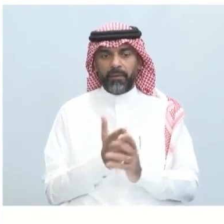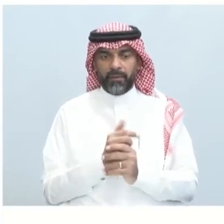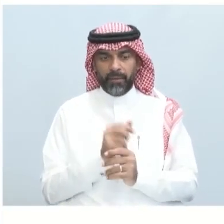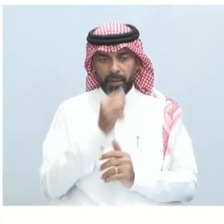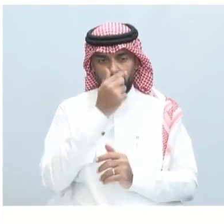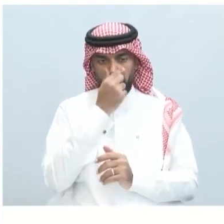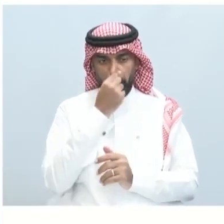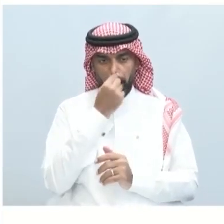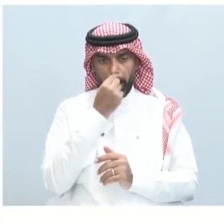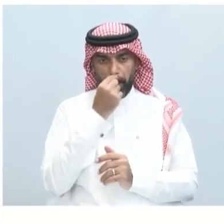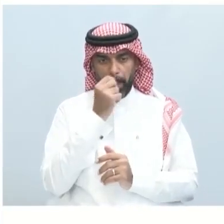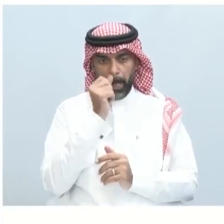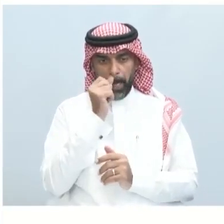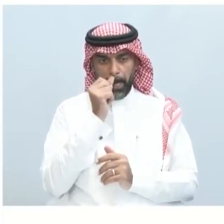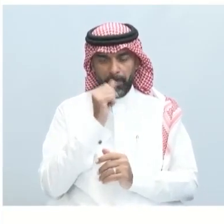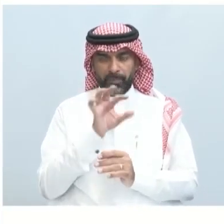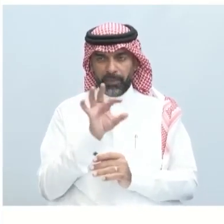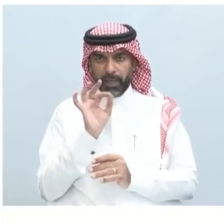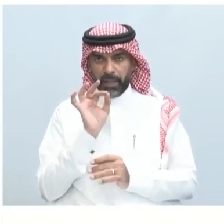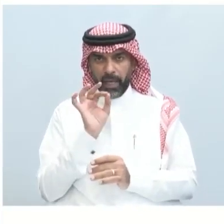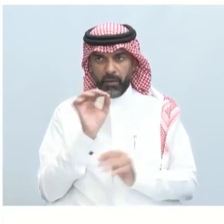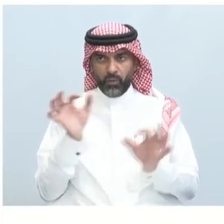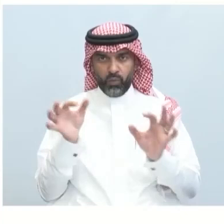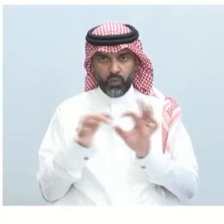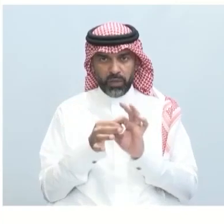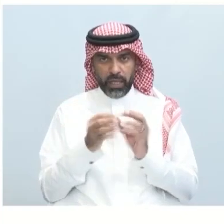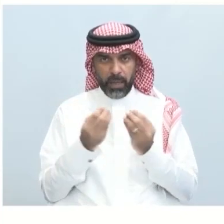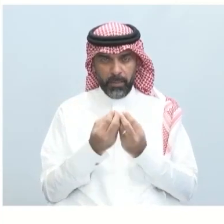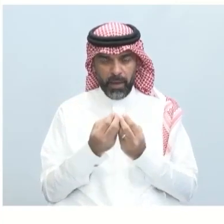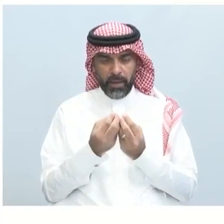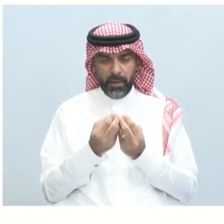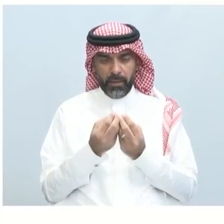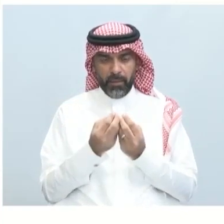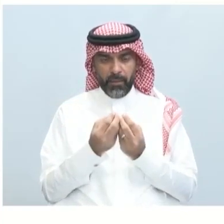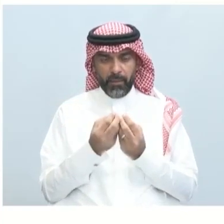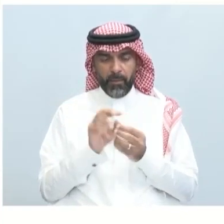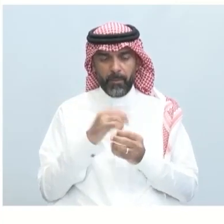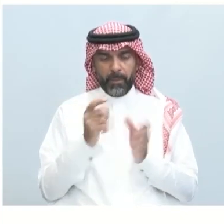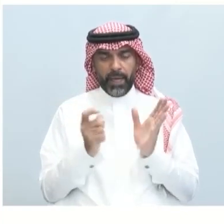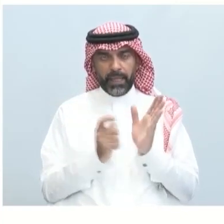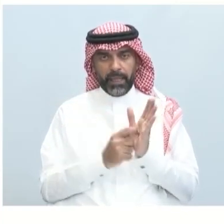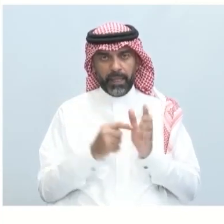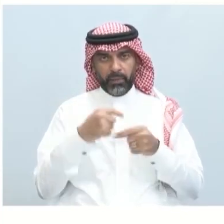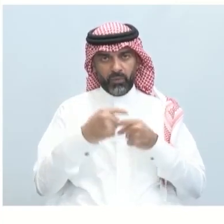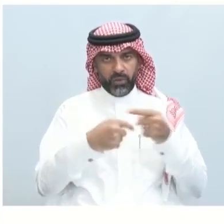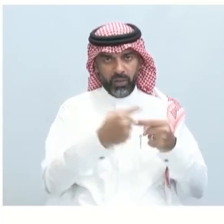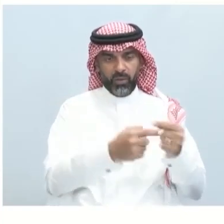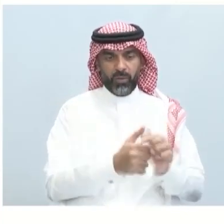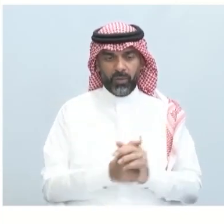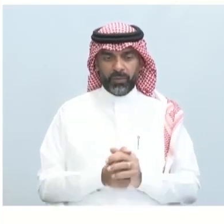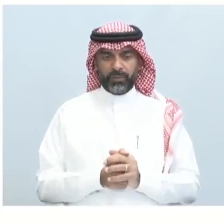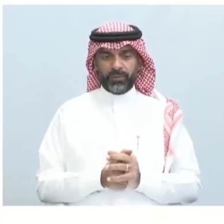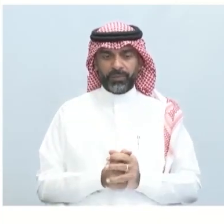باختيار المشتركين أو Subscribed، بعد ذلك الضغط على Continue Tag،